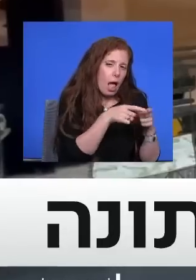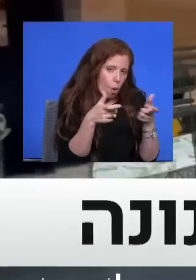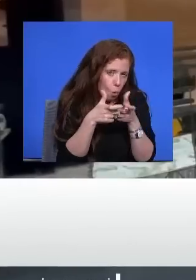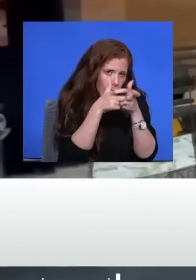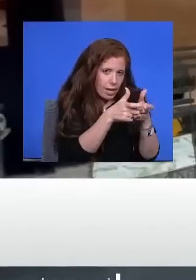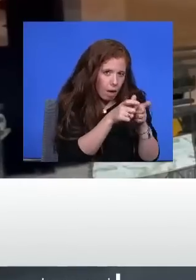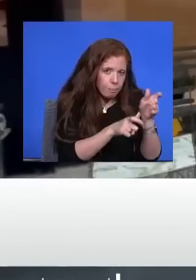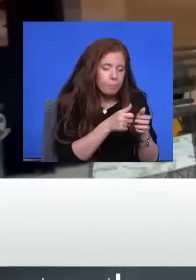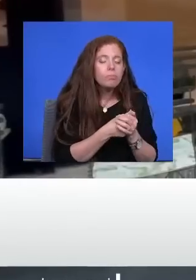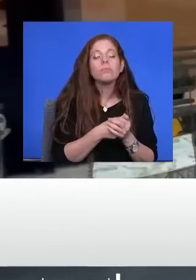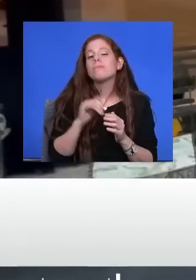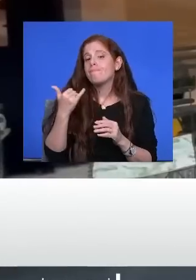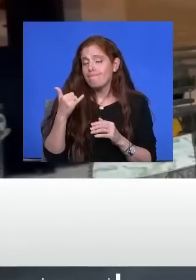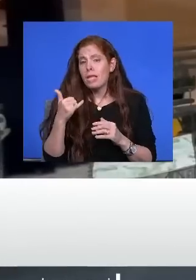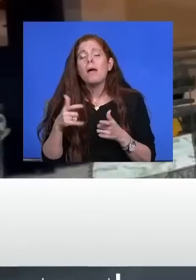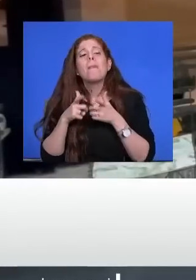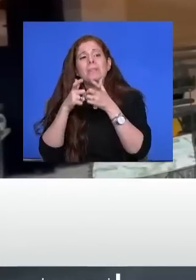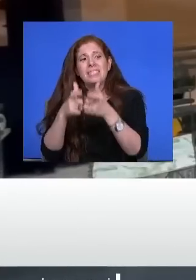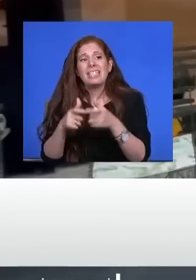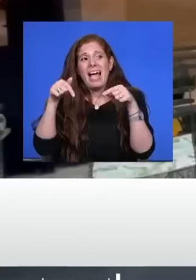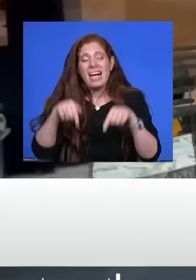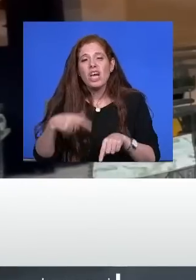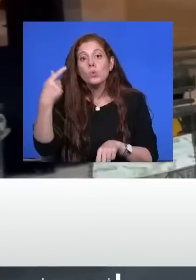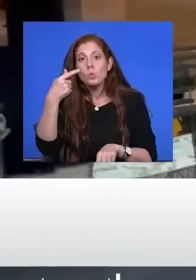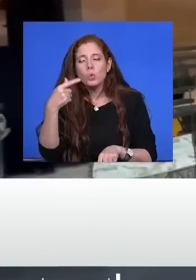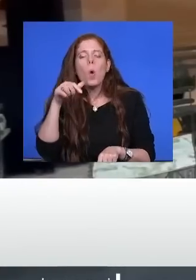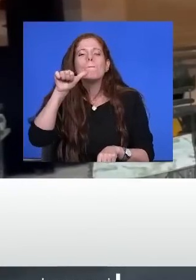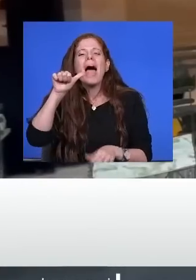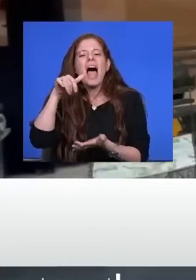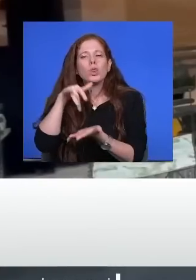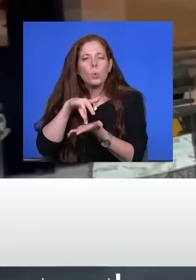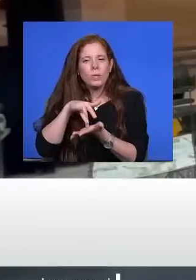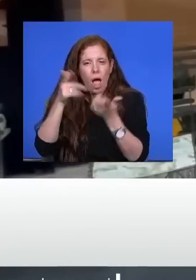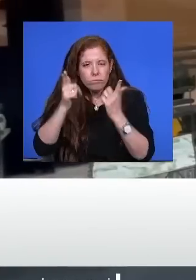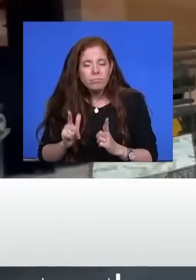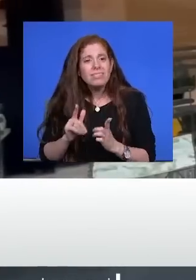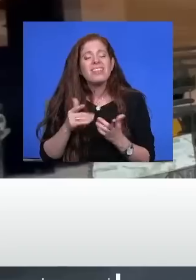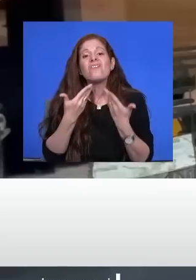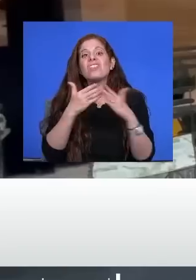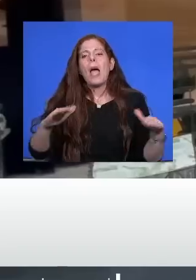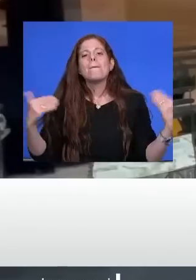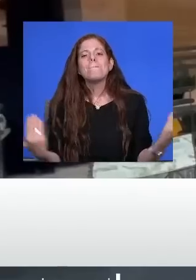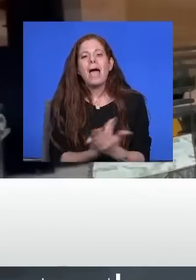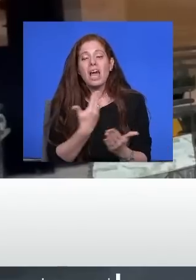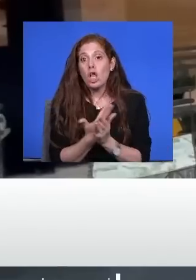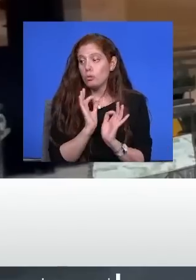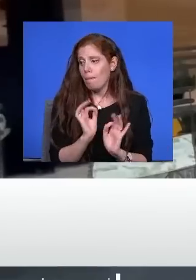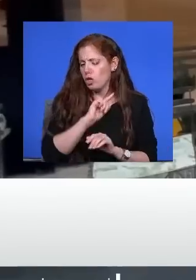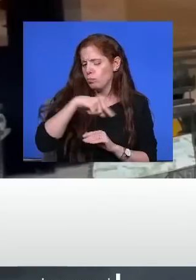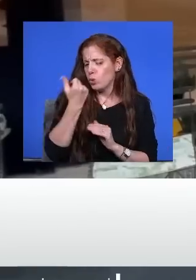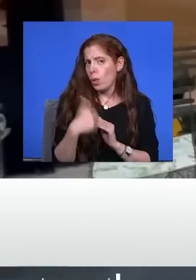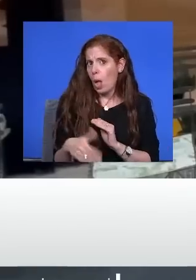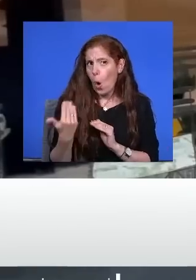כן, מיכל, והמסעדה הזאת, גוסטי אוקן באתונה, שהייתה היעד לפיגוע, נפתחה מחדש ממש בשעות האחרונות,